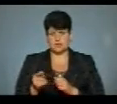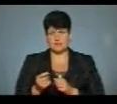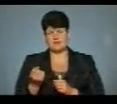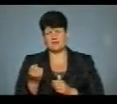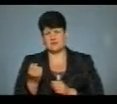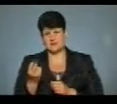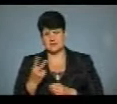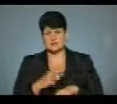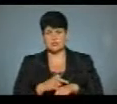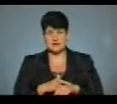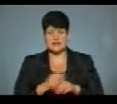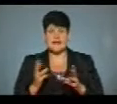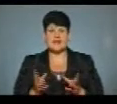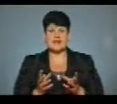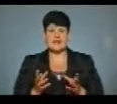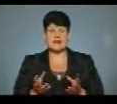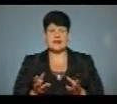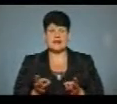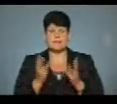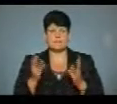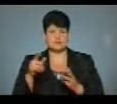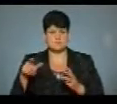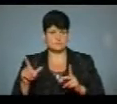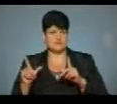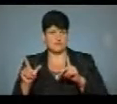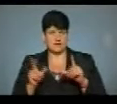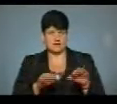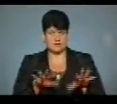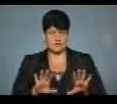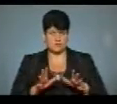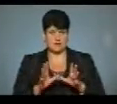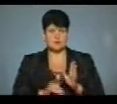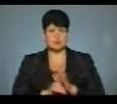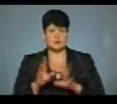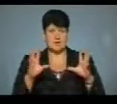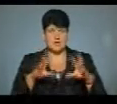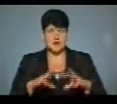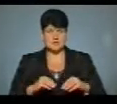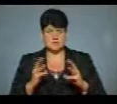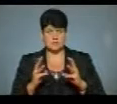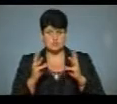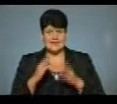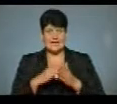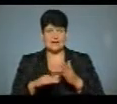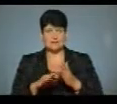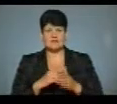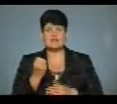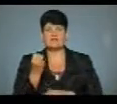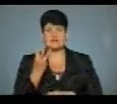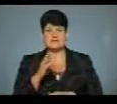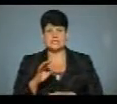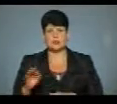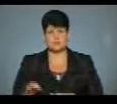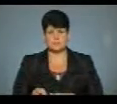12 рятувальники виїхали до місця події, приступили до гасіння пожежі і ліквідували її о